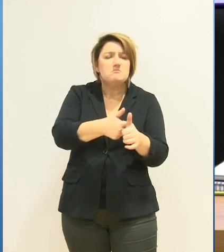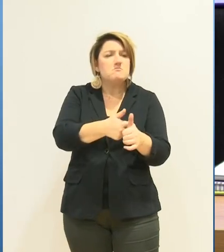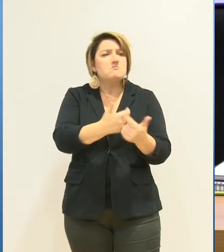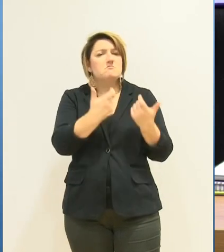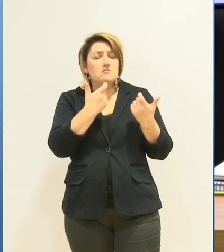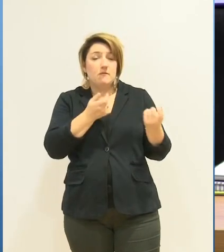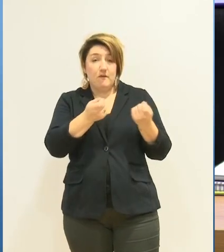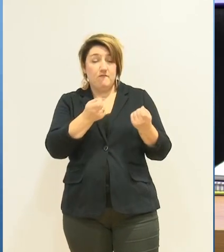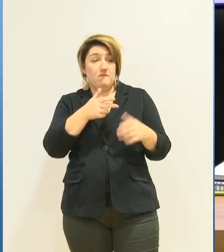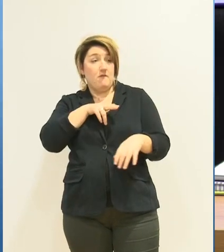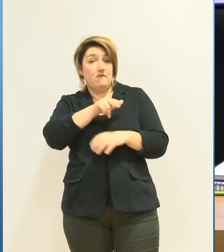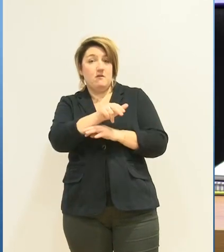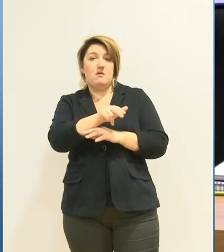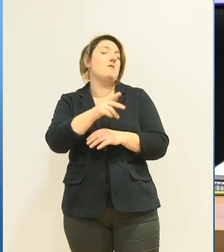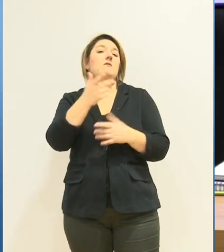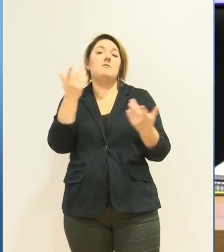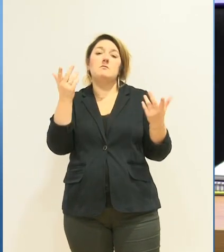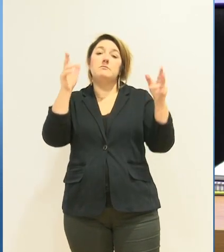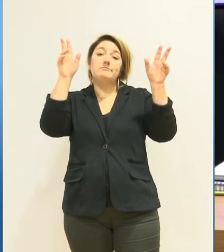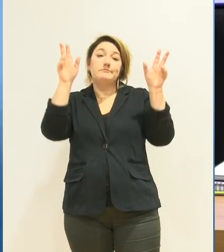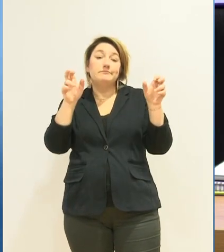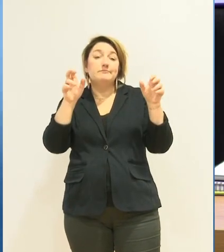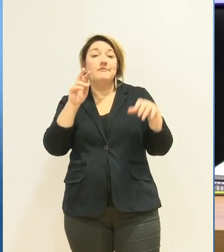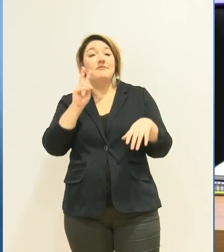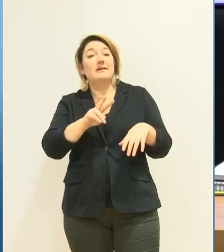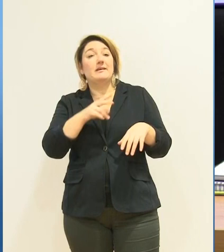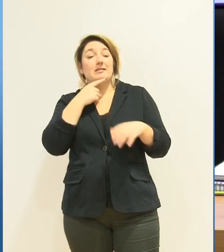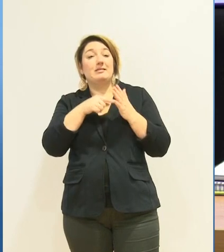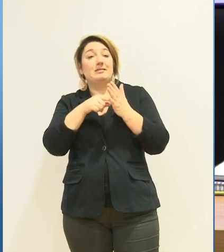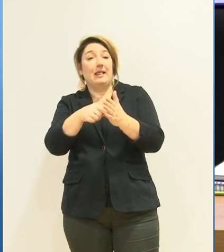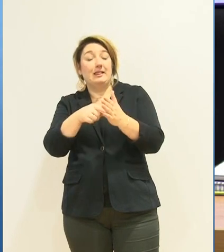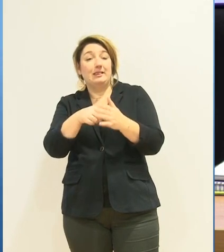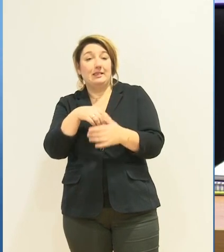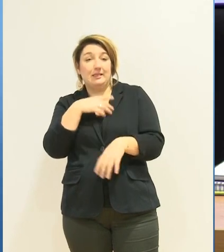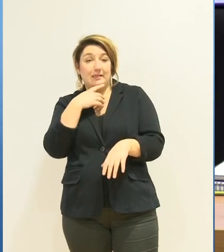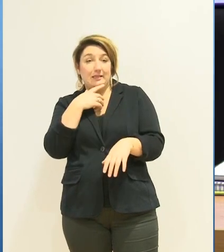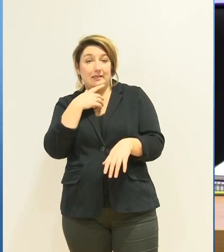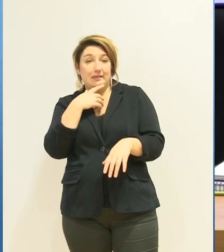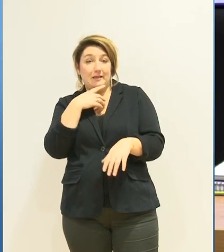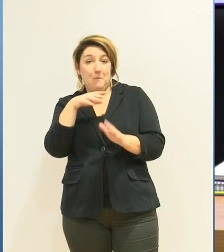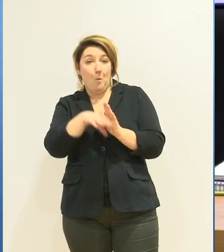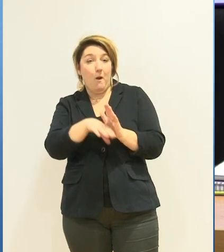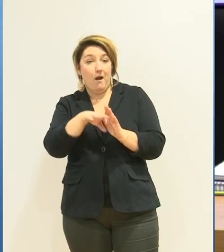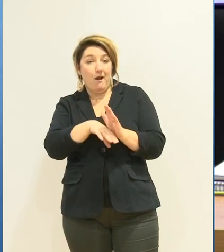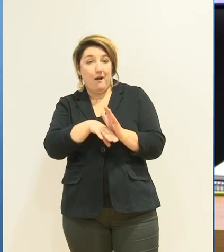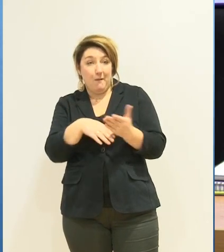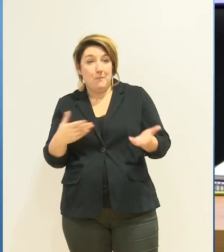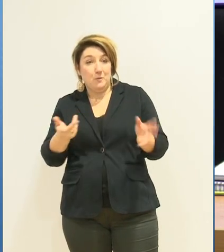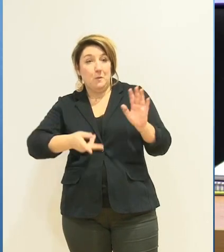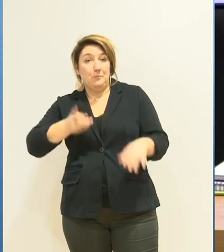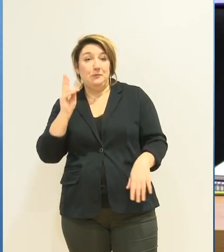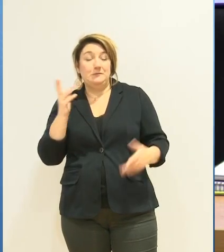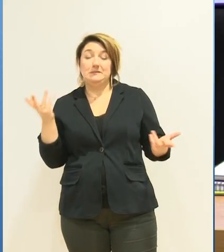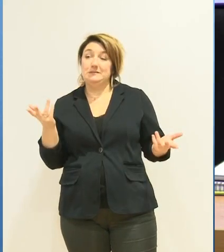de dette de la collectivité il était inférieur à ce qu il est aujourd hui lorsque vous